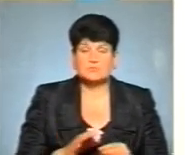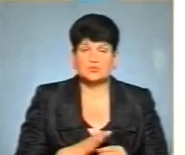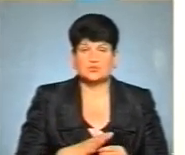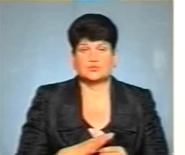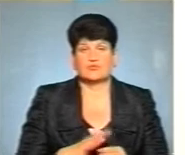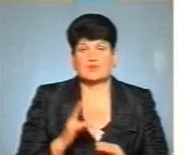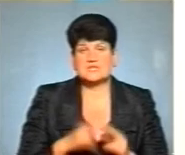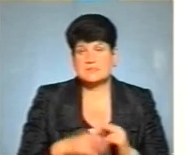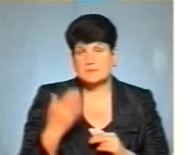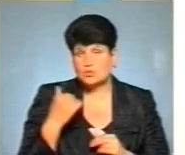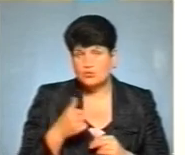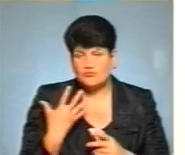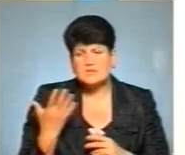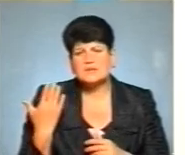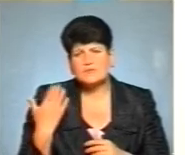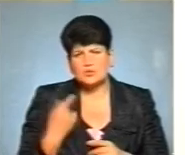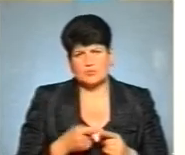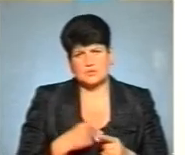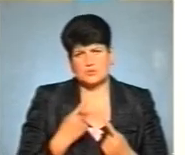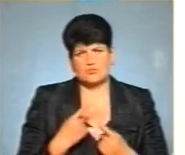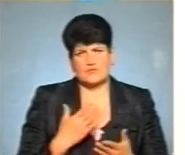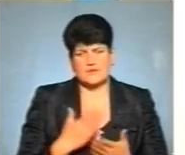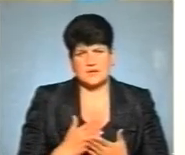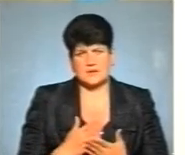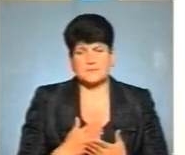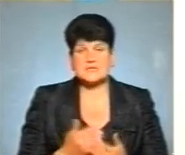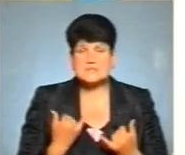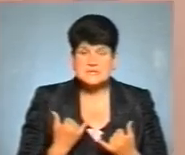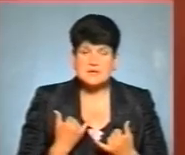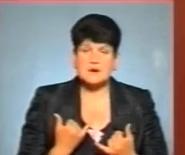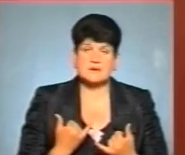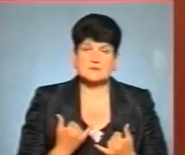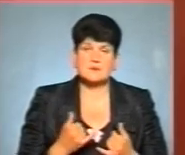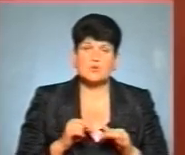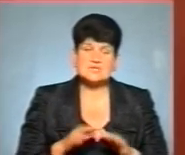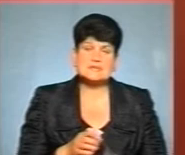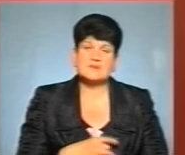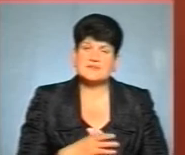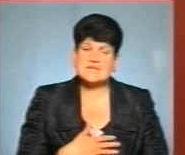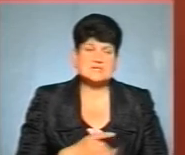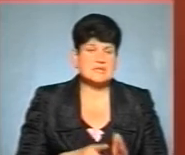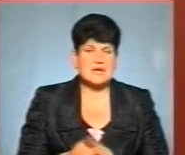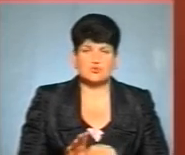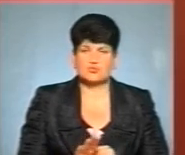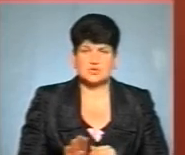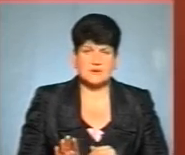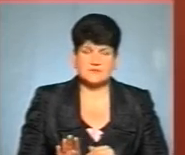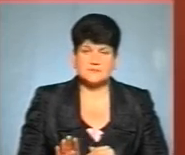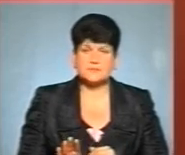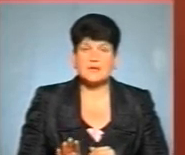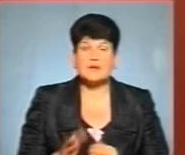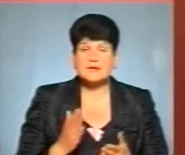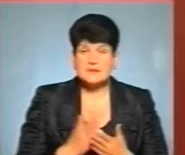кінці минулого року, тобто вона вже давно про це мова йде. Ну, як ми бачимо, зараз процес приватизації не розпочат. Є надія, що хоча